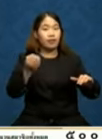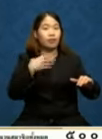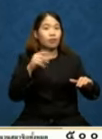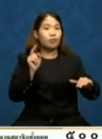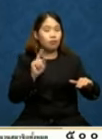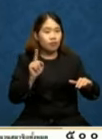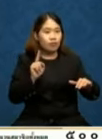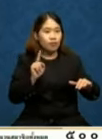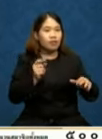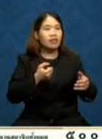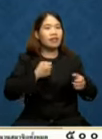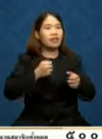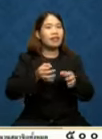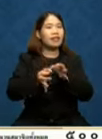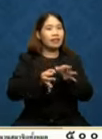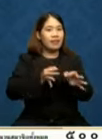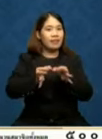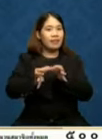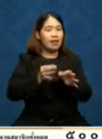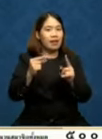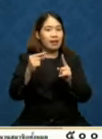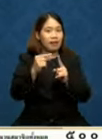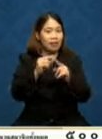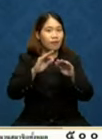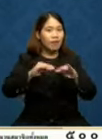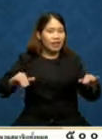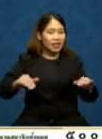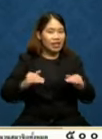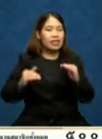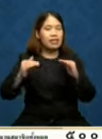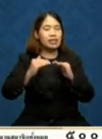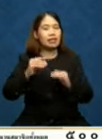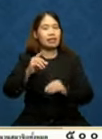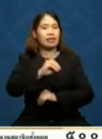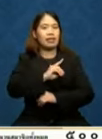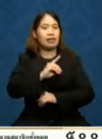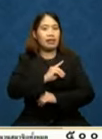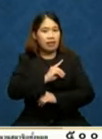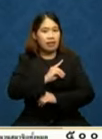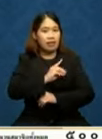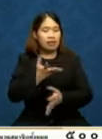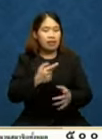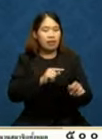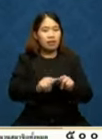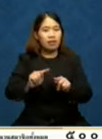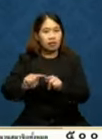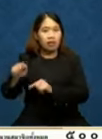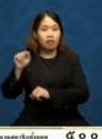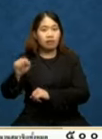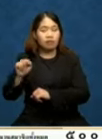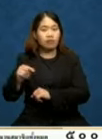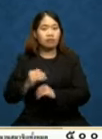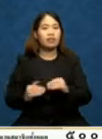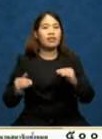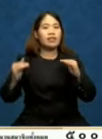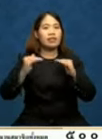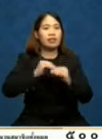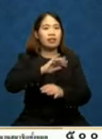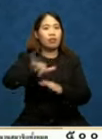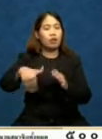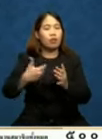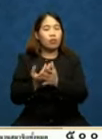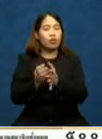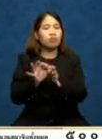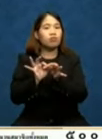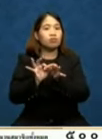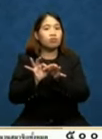สิทธิเด็กอธิบายคำจำกัดความของคำว่าเด็กสิทธิทั้งหมดและหน้าที่ความรับผิดชอบของรัฐสิทธิทั้งหมดมีความเชื่อม